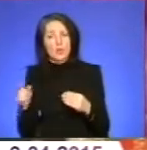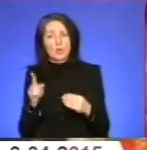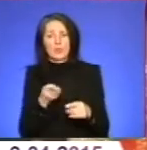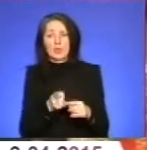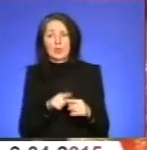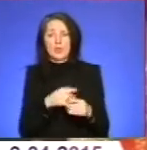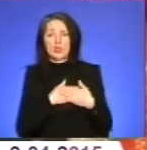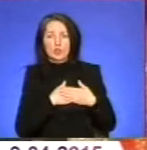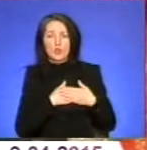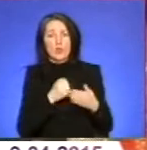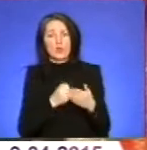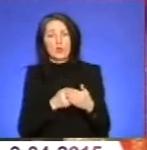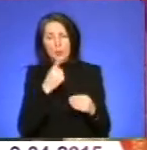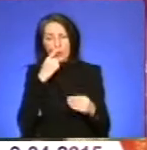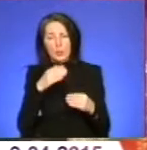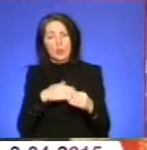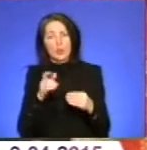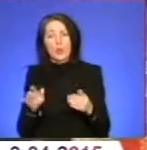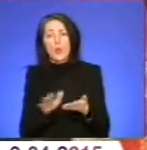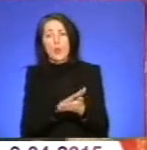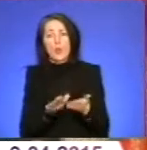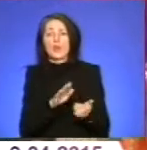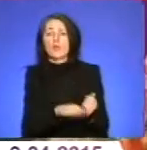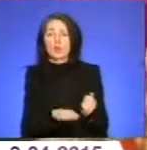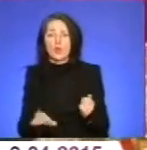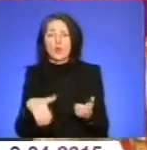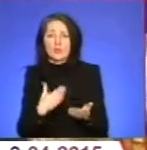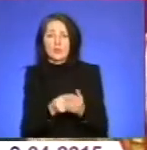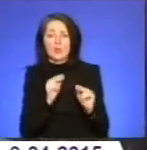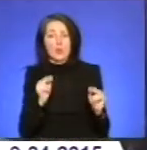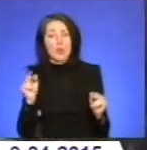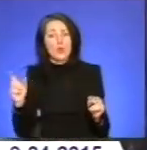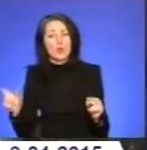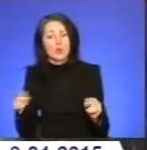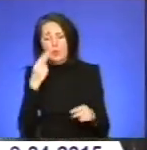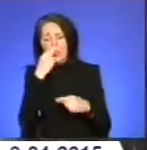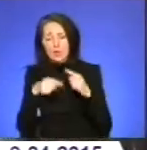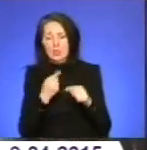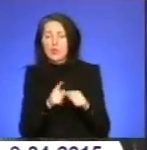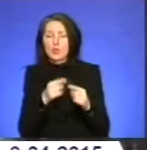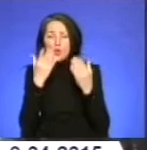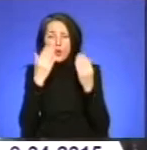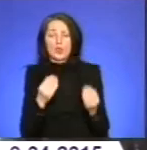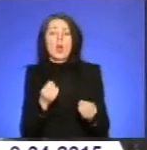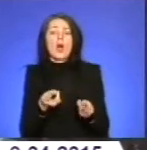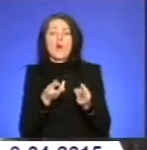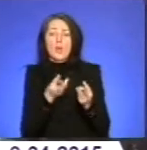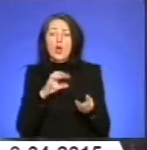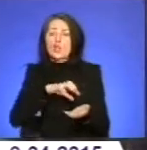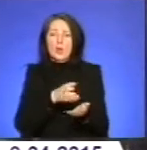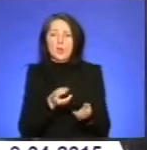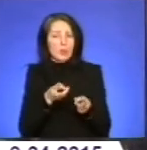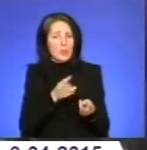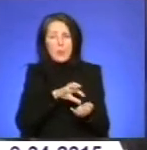з любові до ближнього умив ноги своїм апостолам. Традиційно цього дня випікають паски. Паска – це не